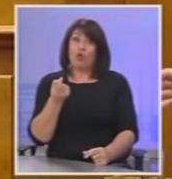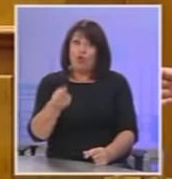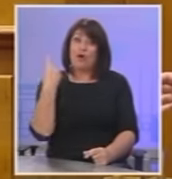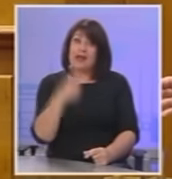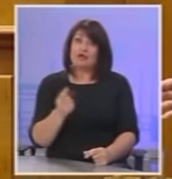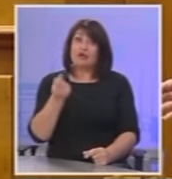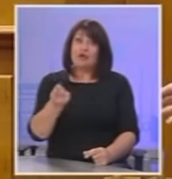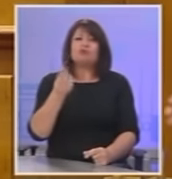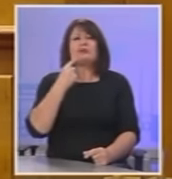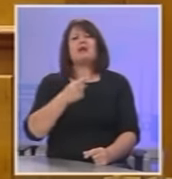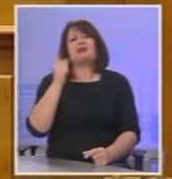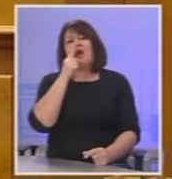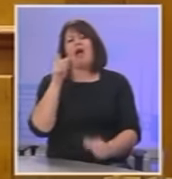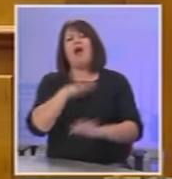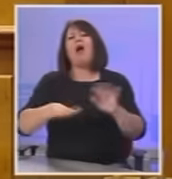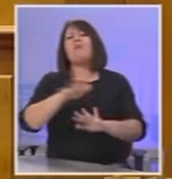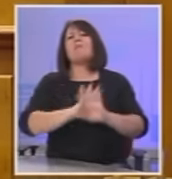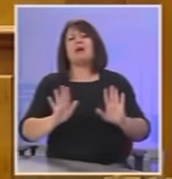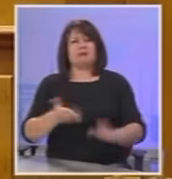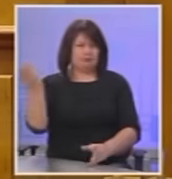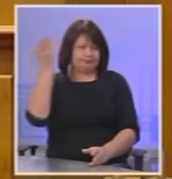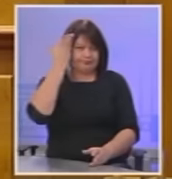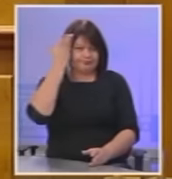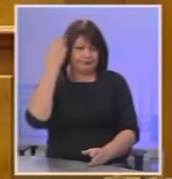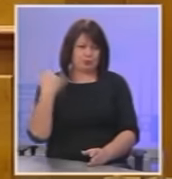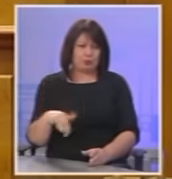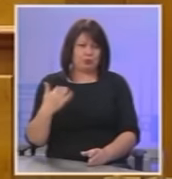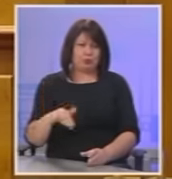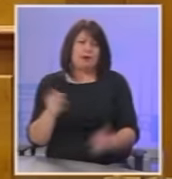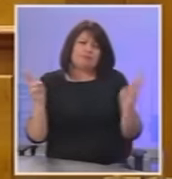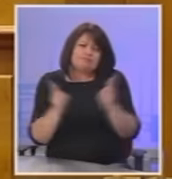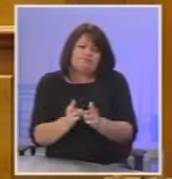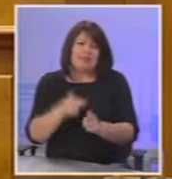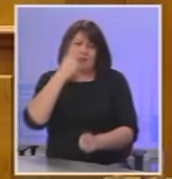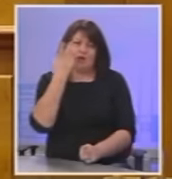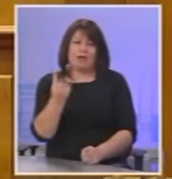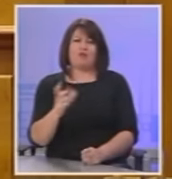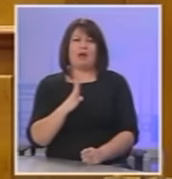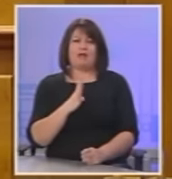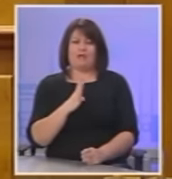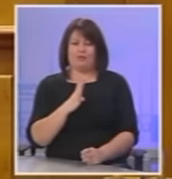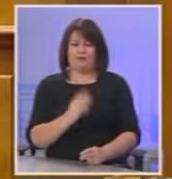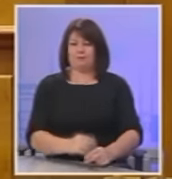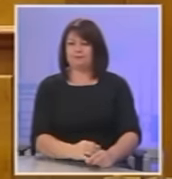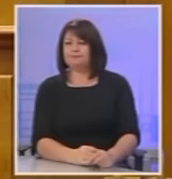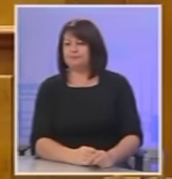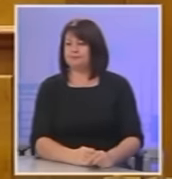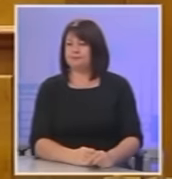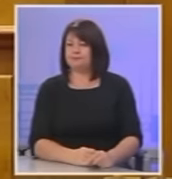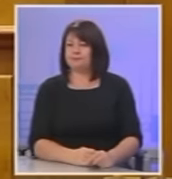μετατράπηκε σε φιάσκο. Έγινε ακριβότερη και περιορίζεται σε λιγότερους. Μιλώντας στη Βουλή για την ψήφιση του